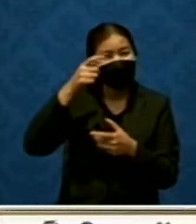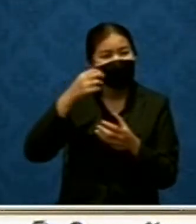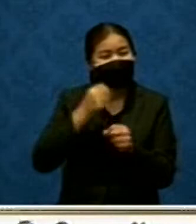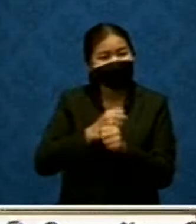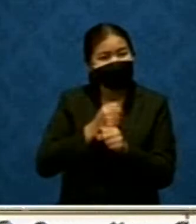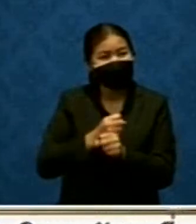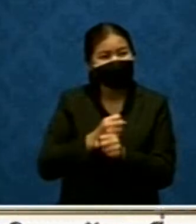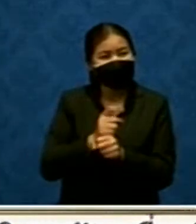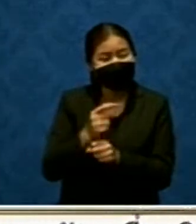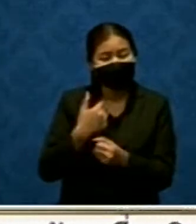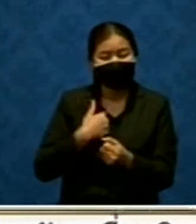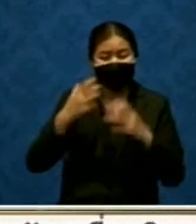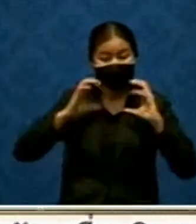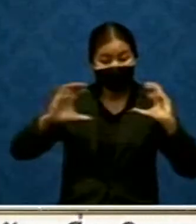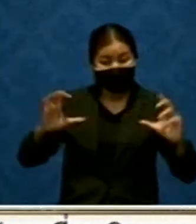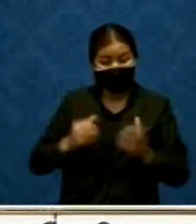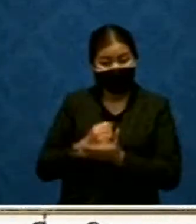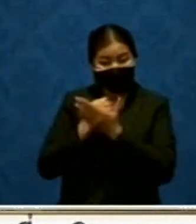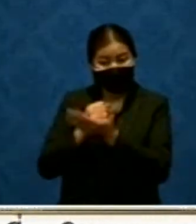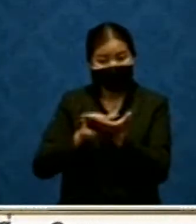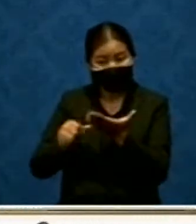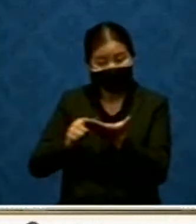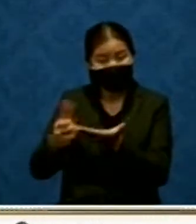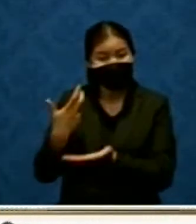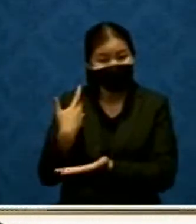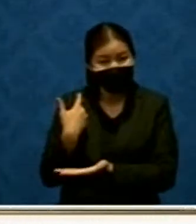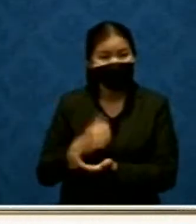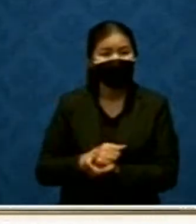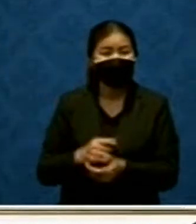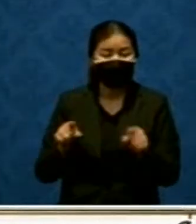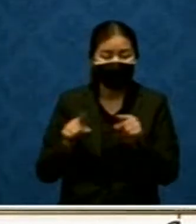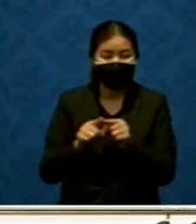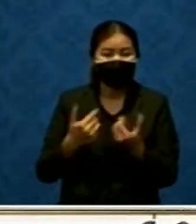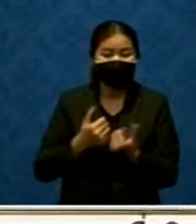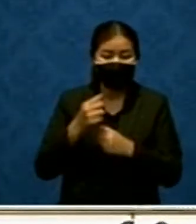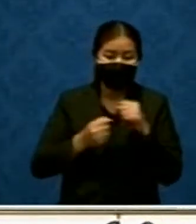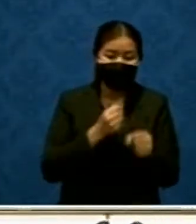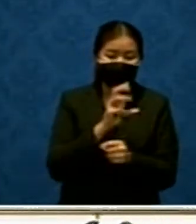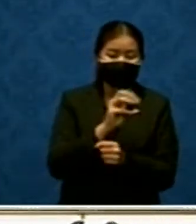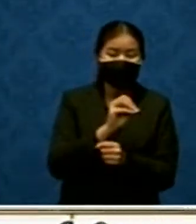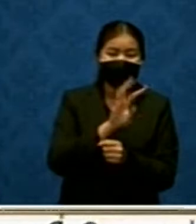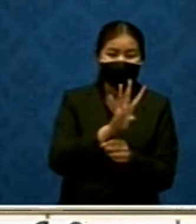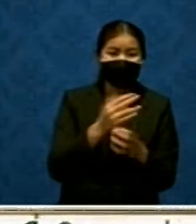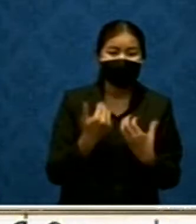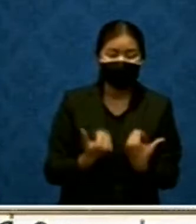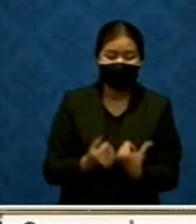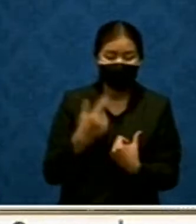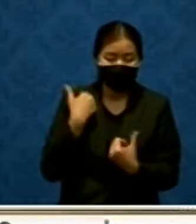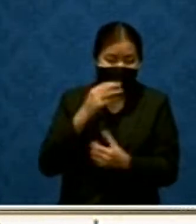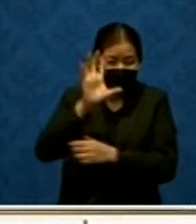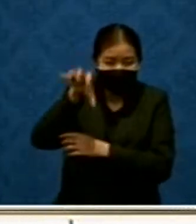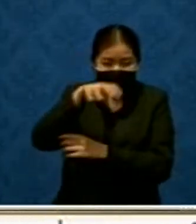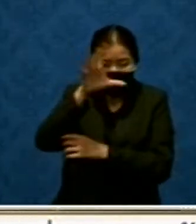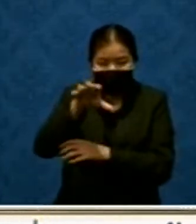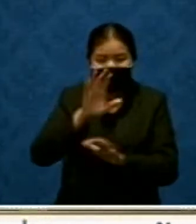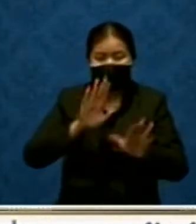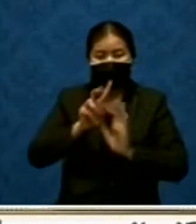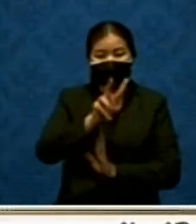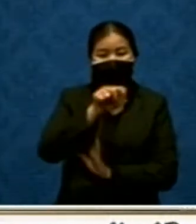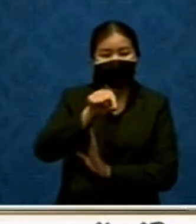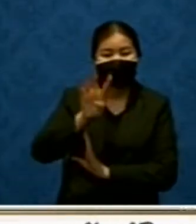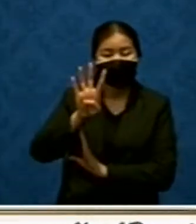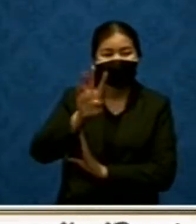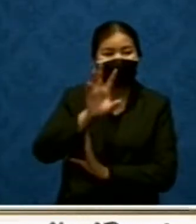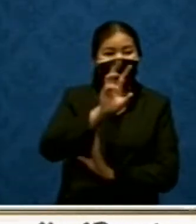หลอกกนจนกระทั่งธรรมฐานครัวงการระดับโกเขบป 64 นนะ มีถูกหลอกไปประมาณ 6.4